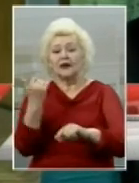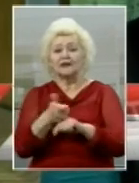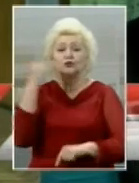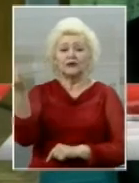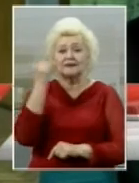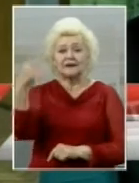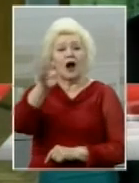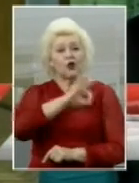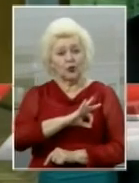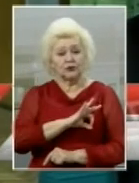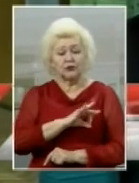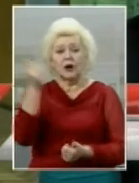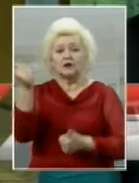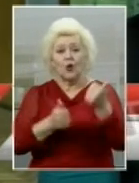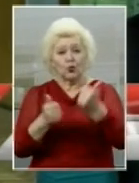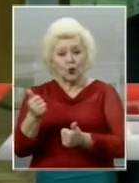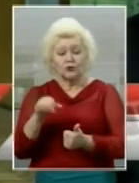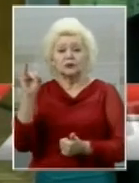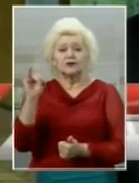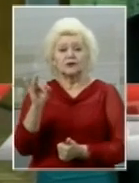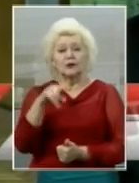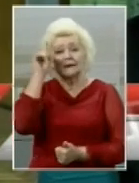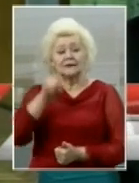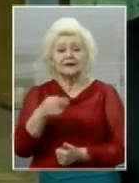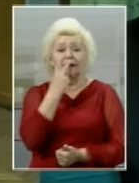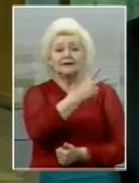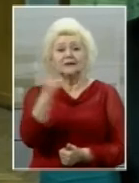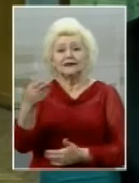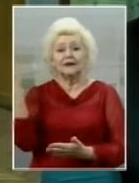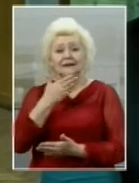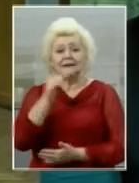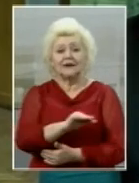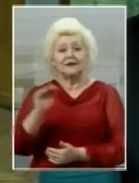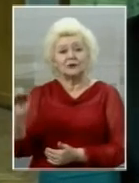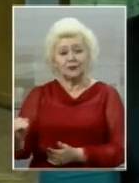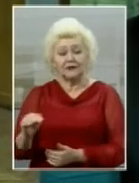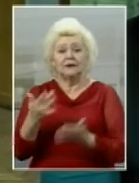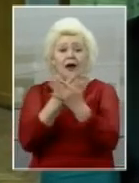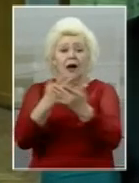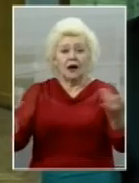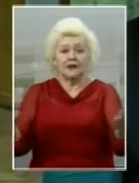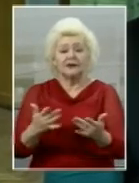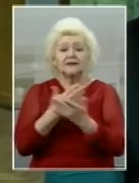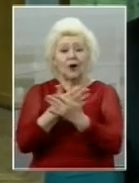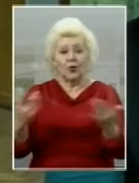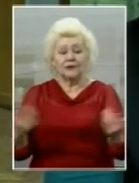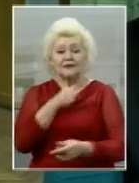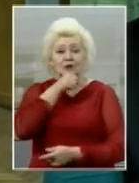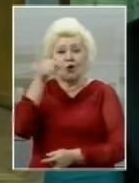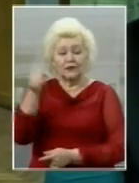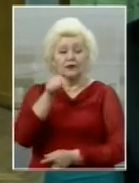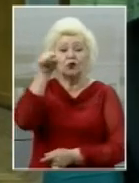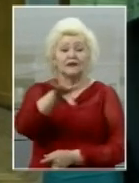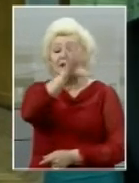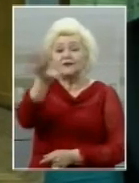цікавого і корисного конкурсу. Ви знаєте, дивлюся на виступи дітей різного возрасту, але